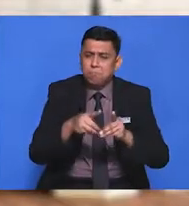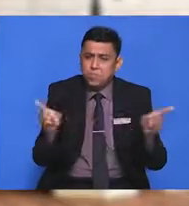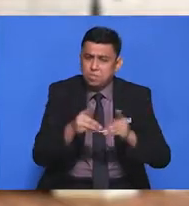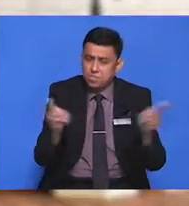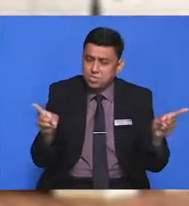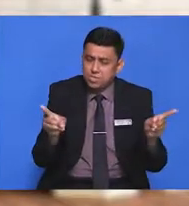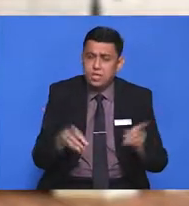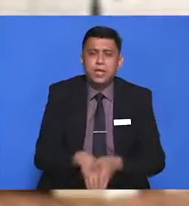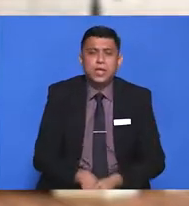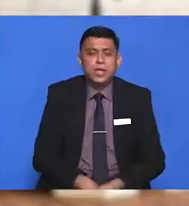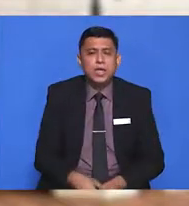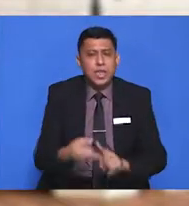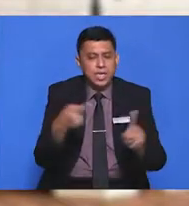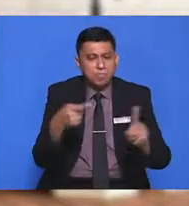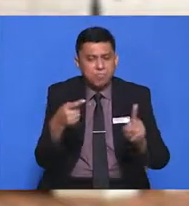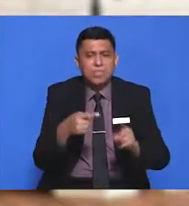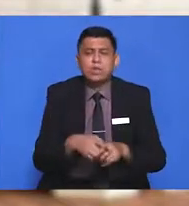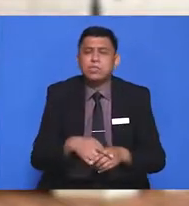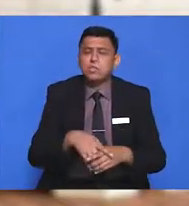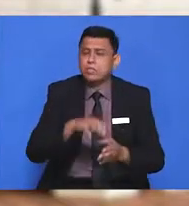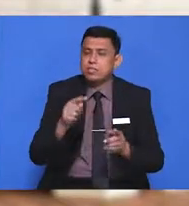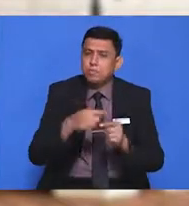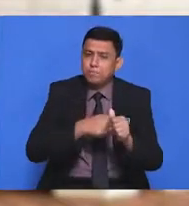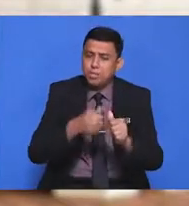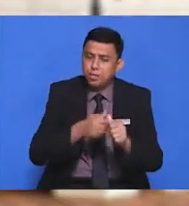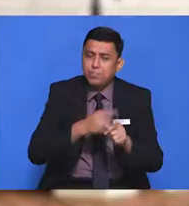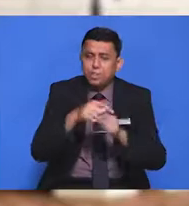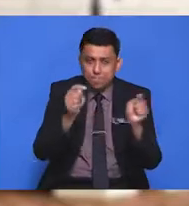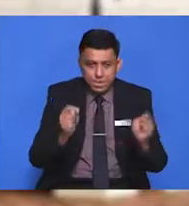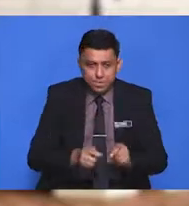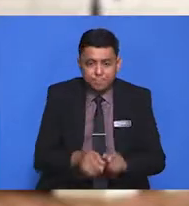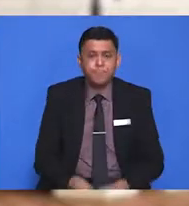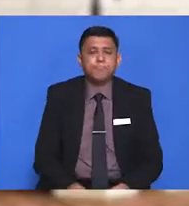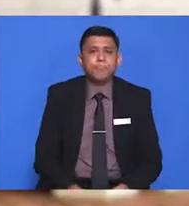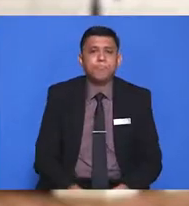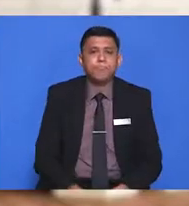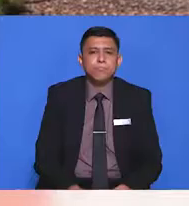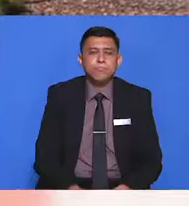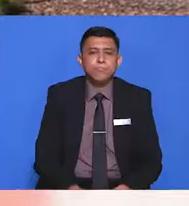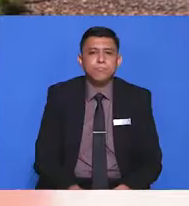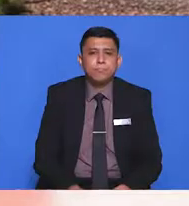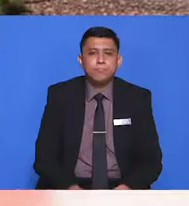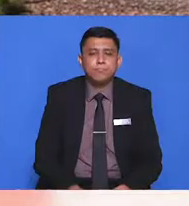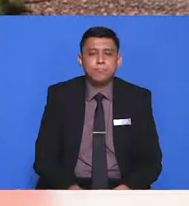mengikut kesesuaian bentuk muka bumi di pinggir laut bagi setiap negara-negara di Asia Tenggara.